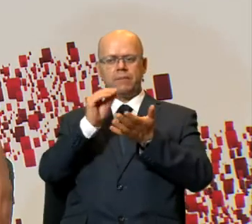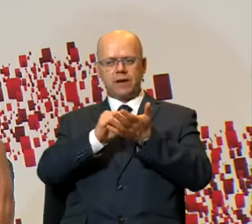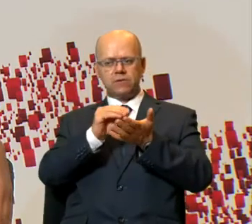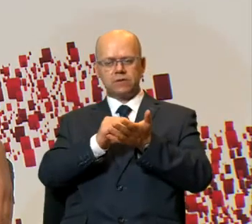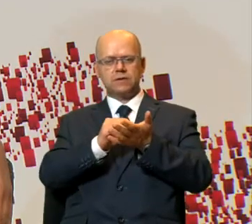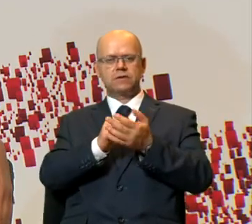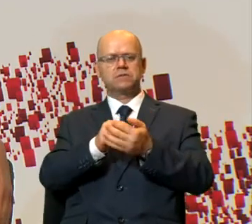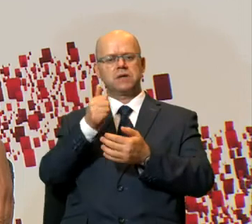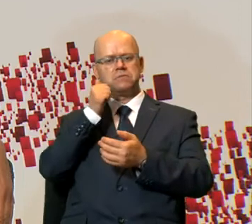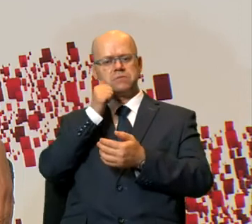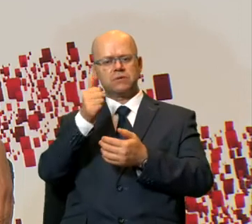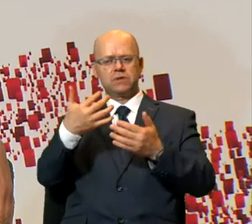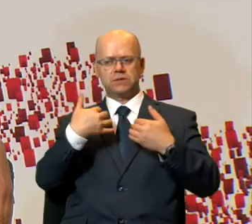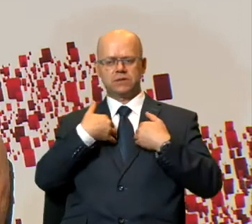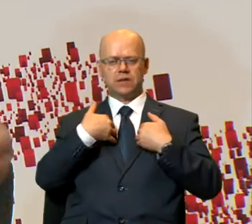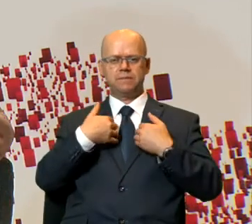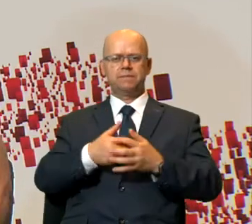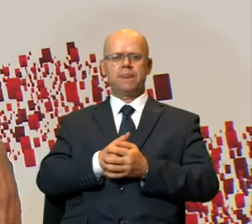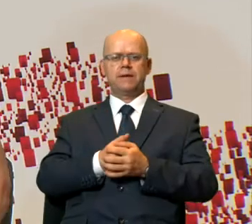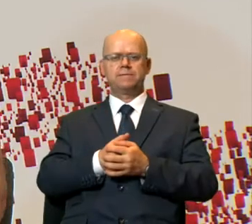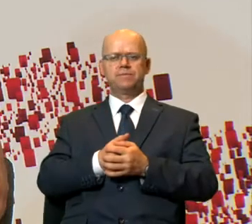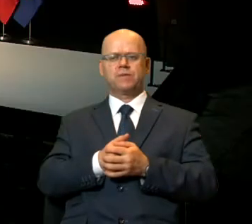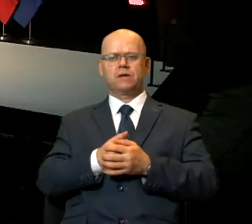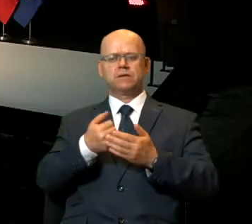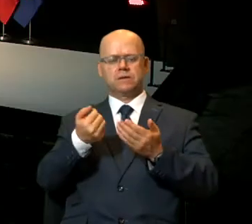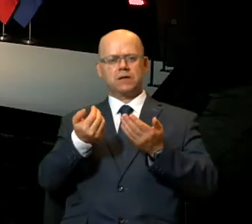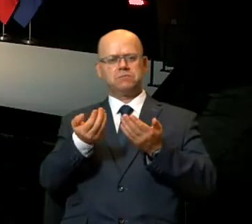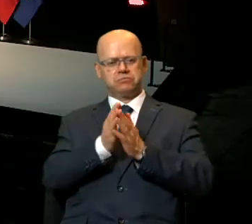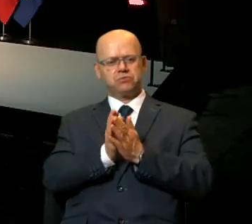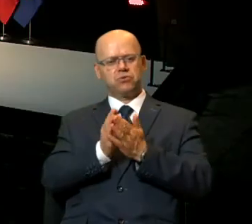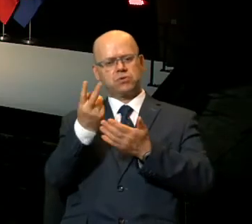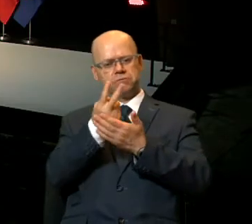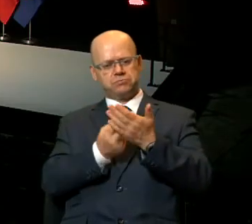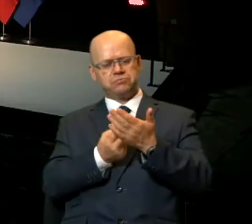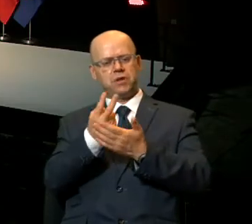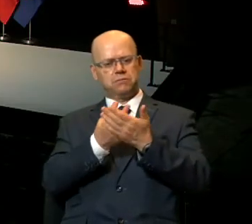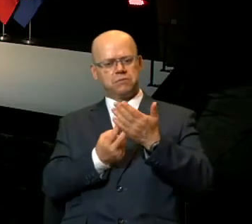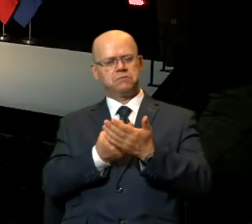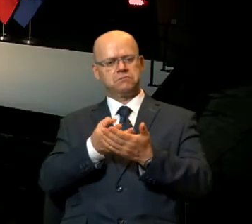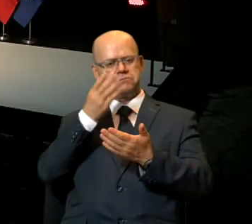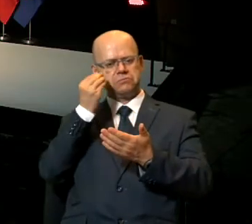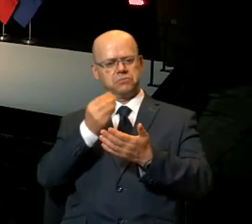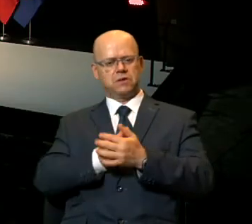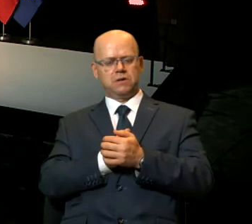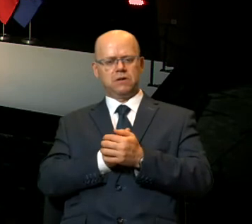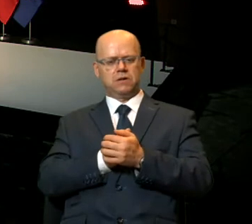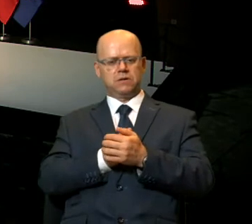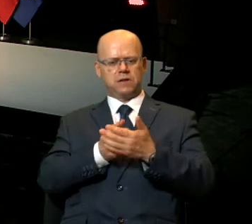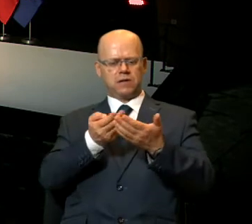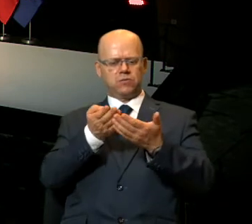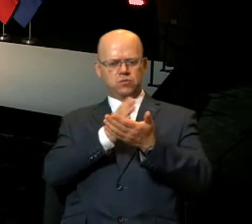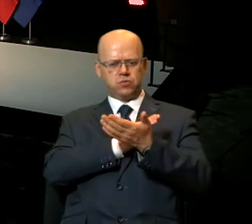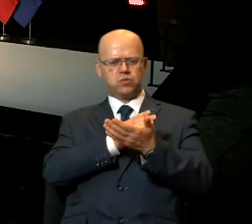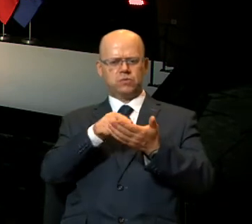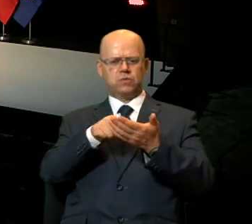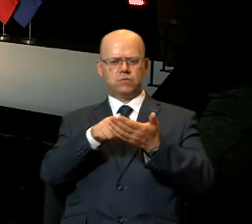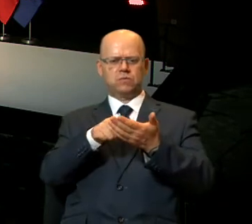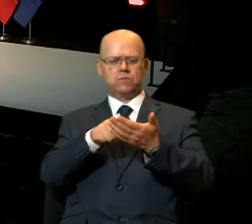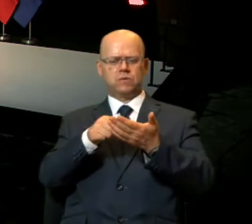socjolożka życia codziennego, praktyk życia codziennego, tą książkę czytałam. I w wielu obszarach wydawała mi się